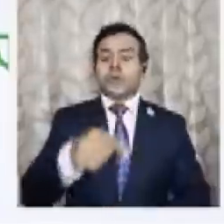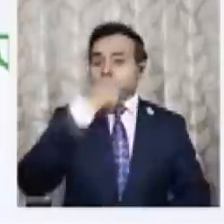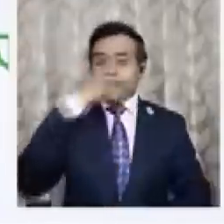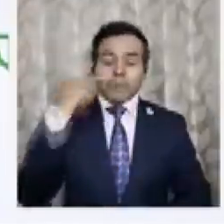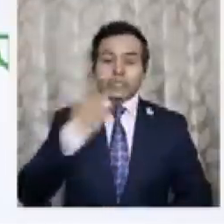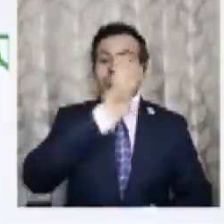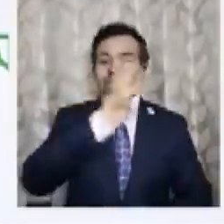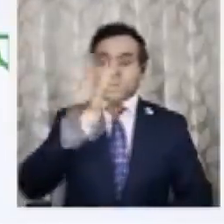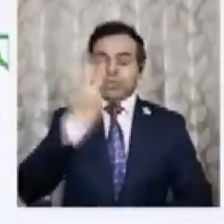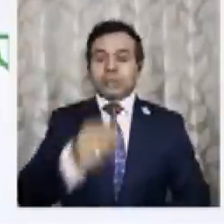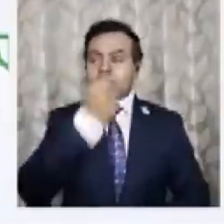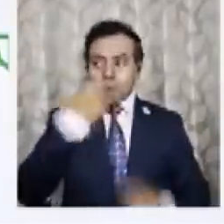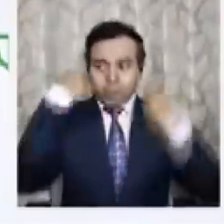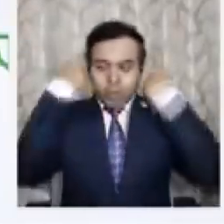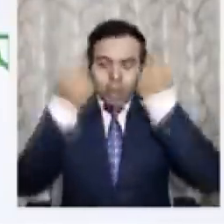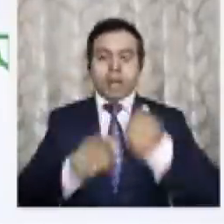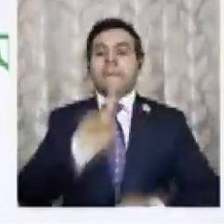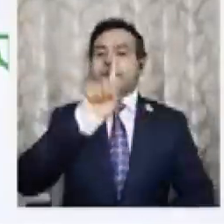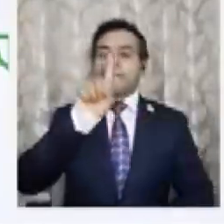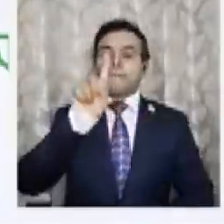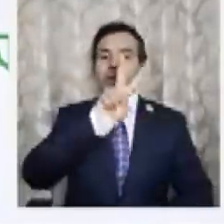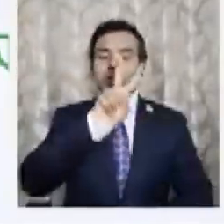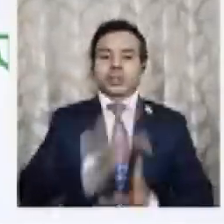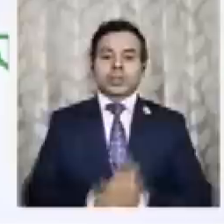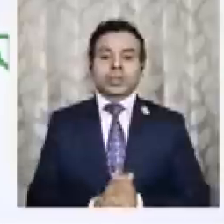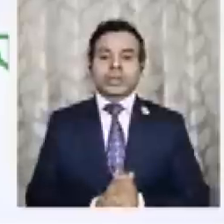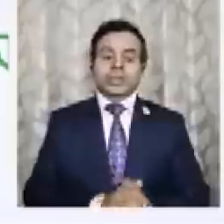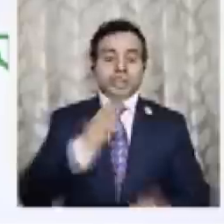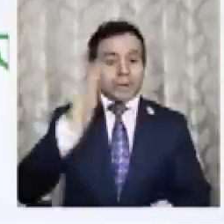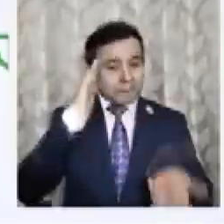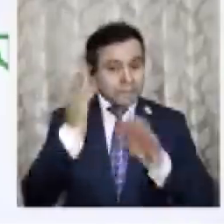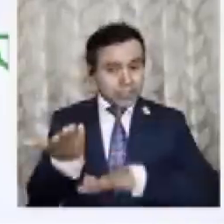মৃত্যুর বিশ্লেষণে পুরুষ 33 জন, নারী 12 জন।